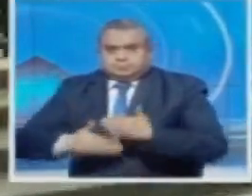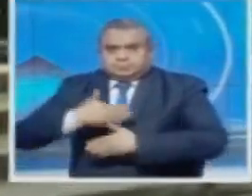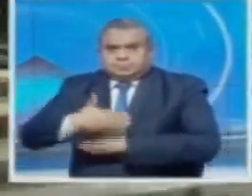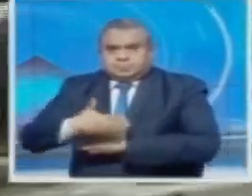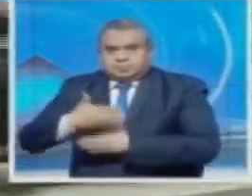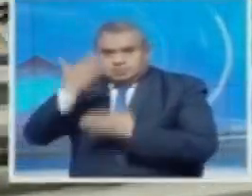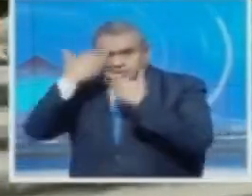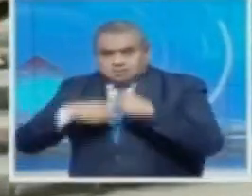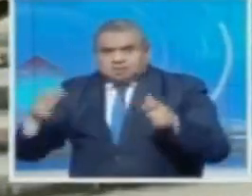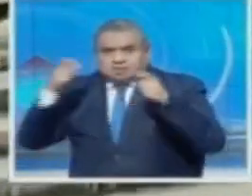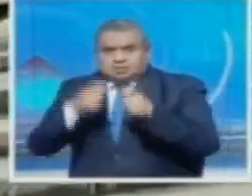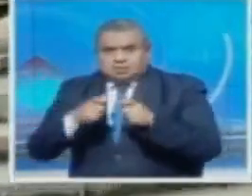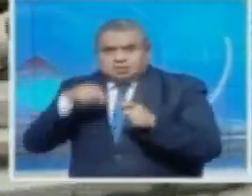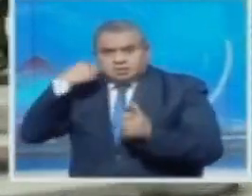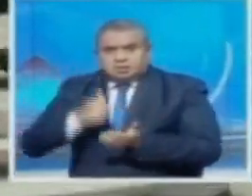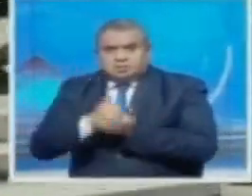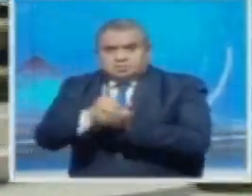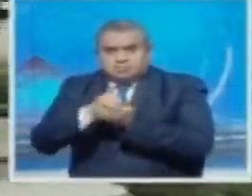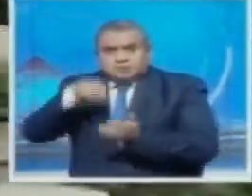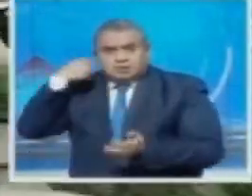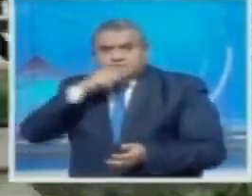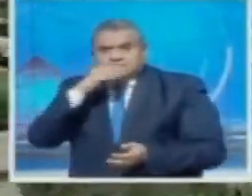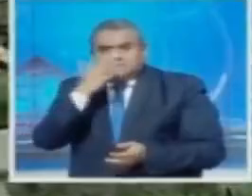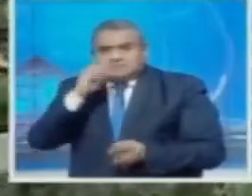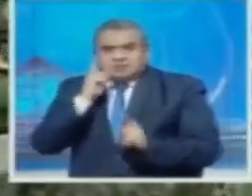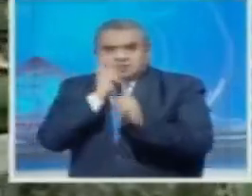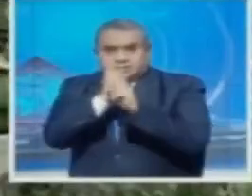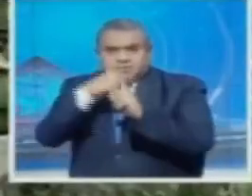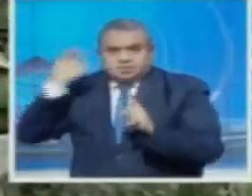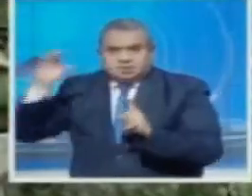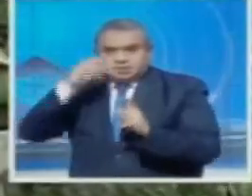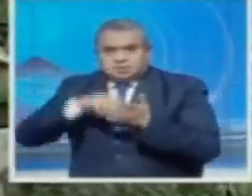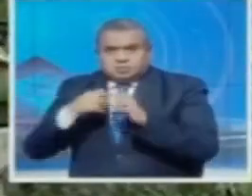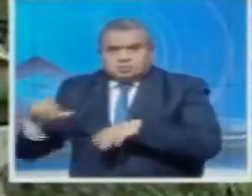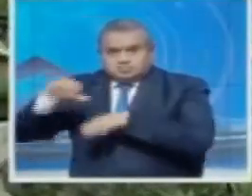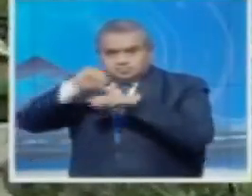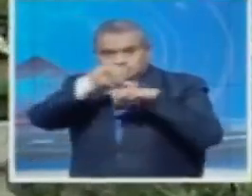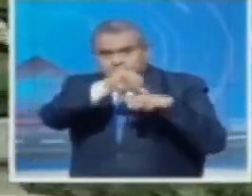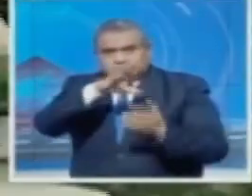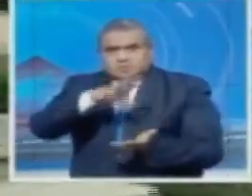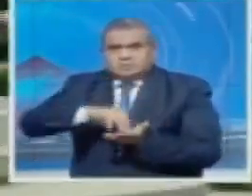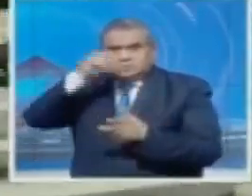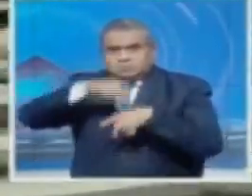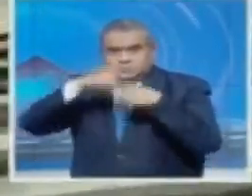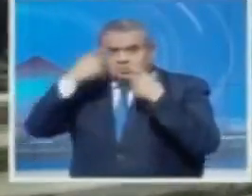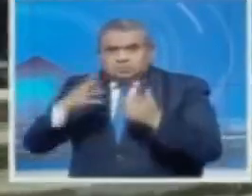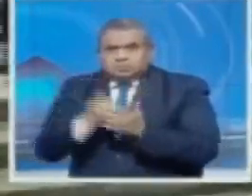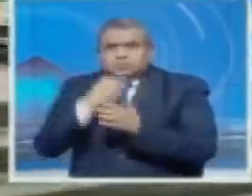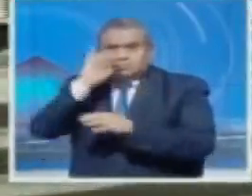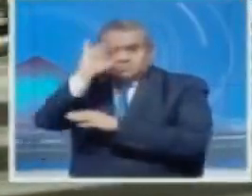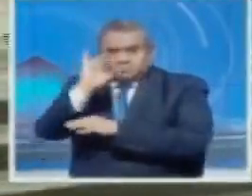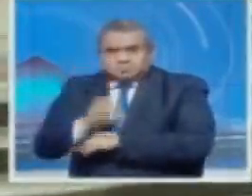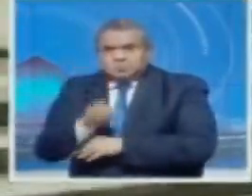وعقب فعاليات قمة التمويل العالمي، الرئيس الفرنسي يستقبل الرئيس المصري عبد الفتاح السيسي لدى وصوله